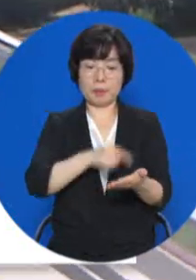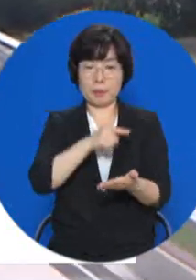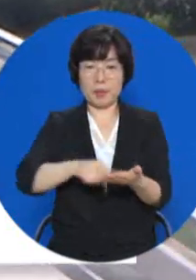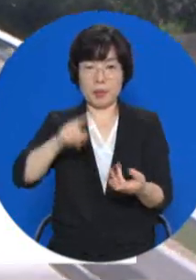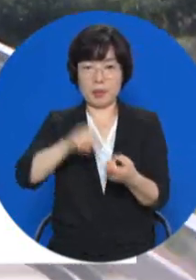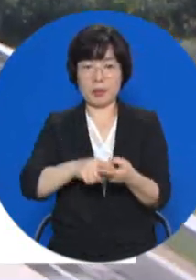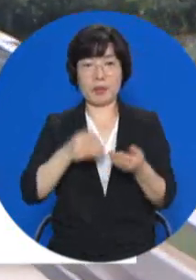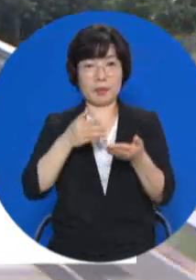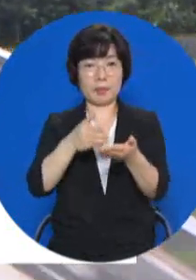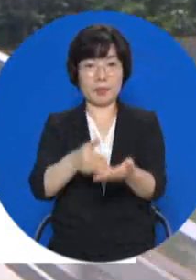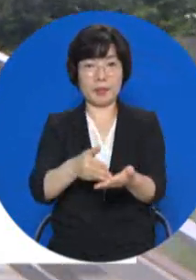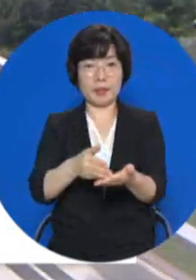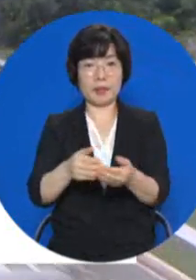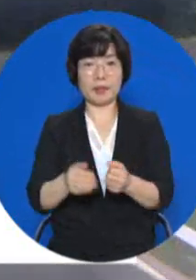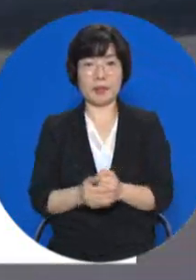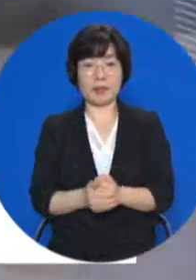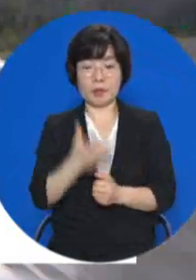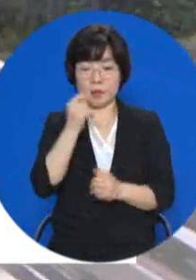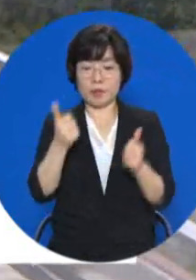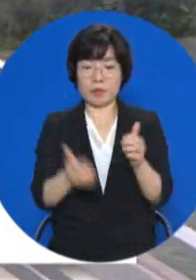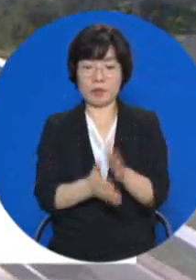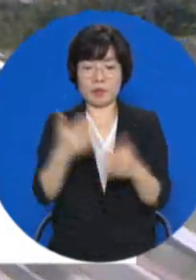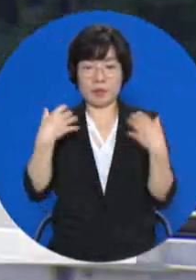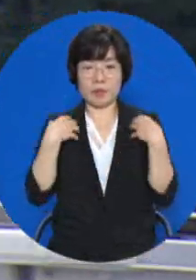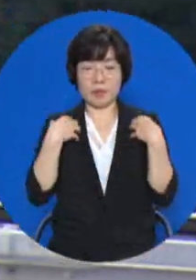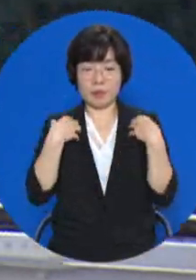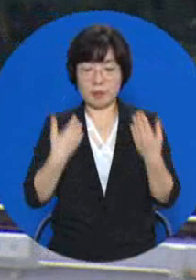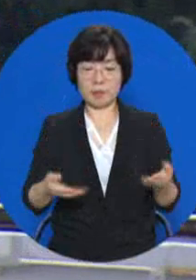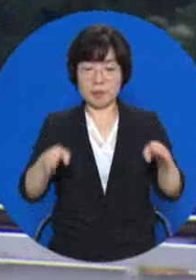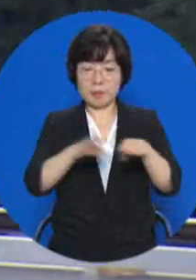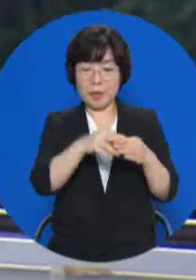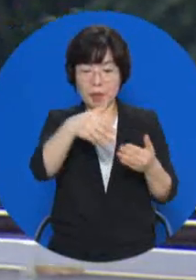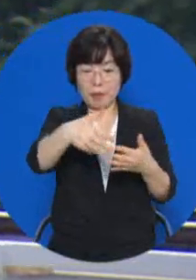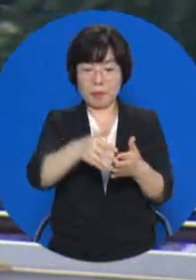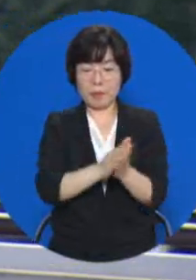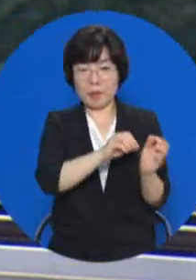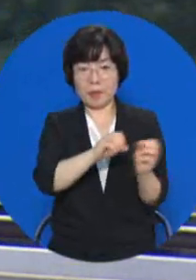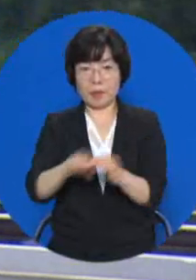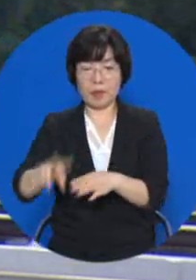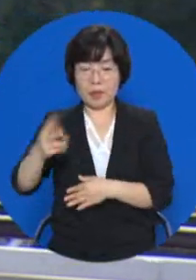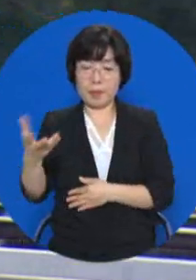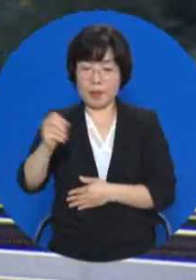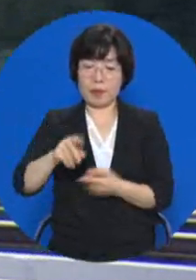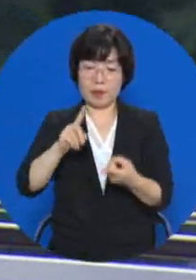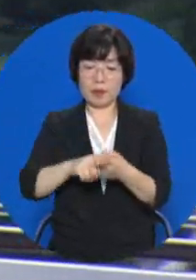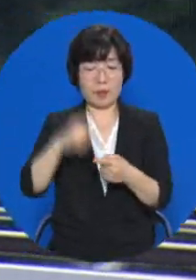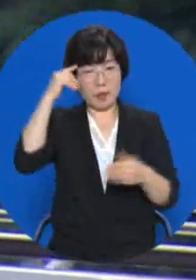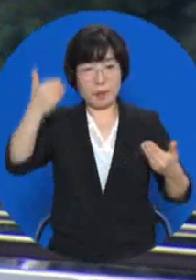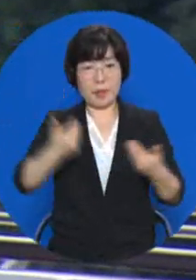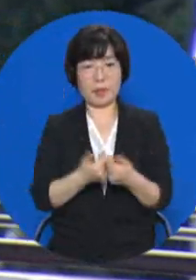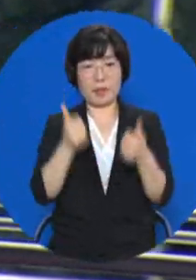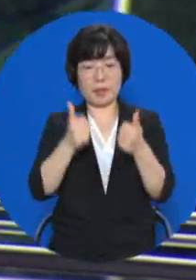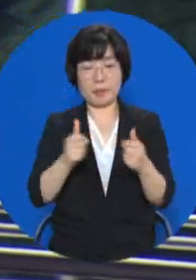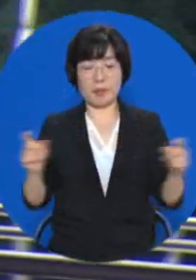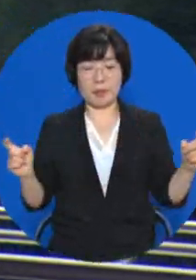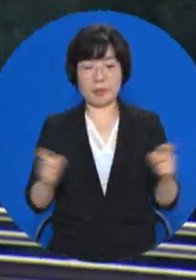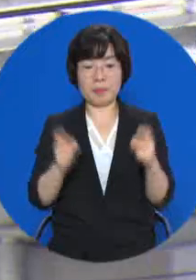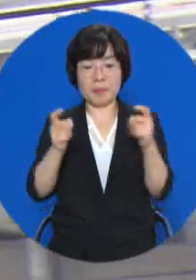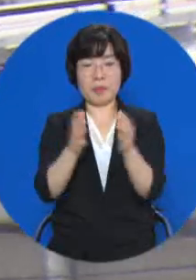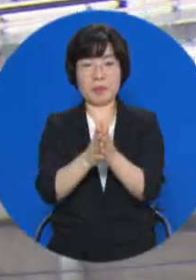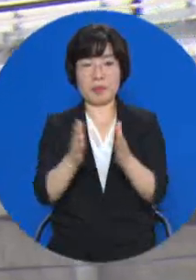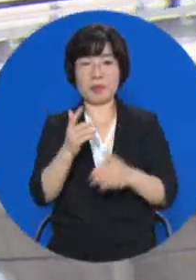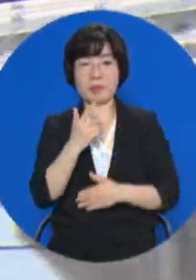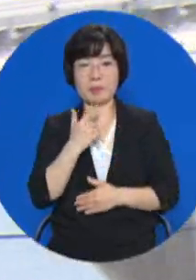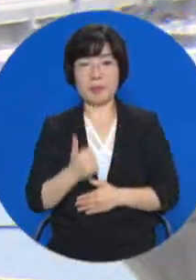중재 신청을 제기했고 순천시도 시설 철거 비용 200억 원을 부담하라며 반대 신청을 내면서 분쟁이 시작된